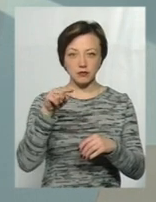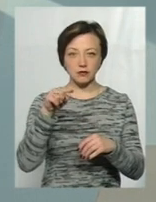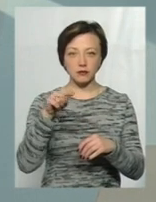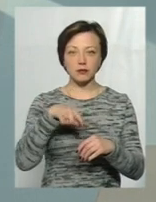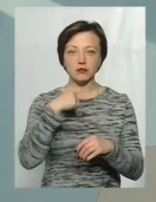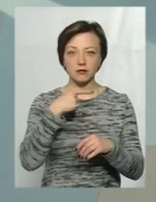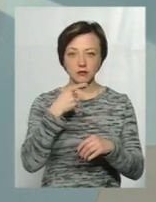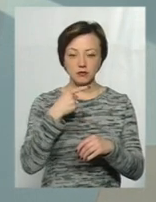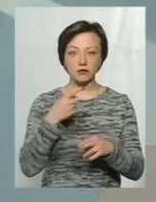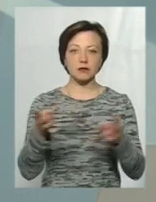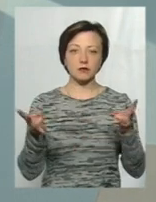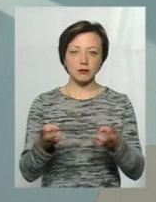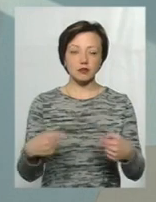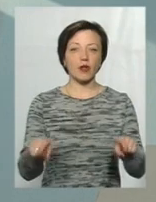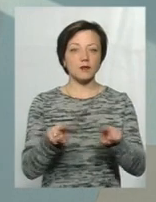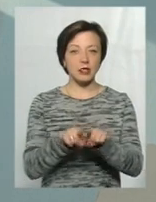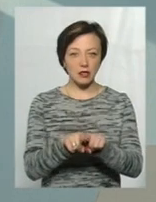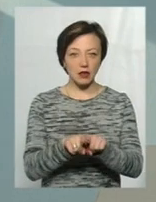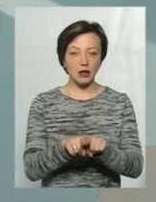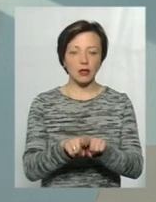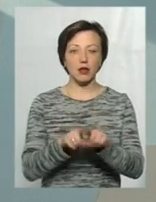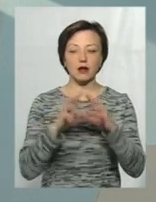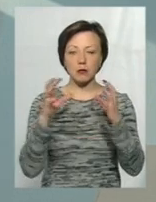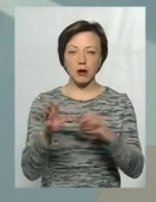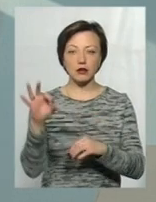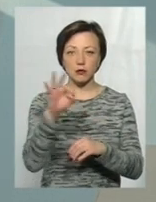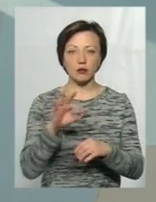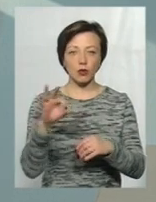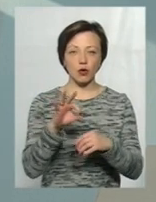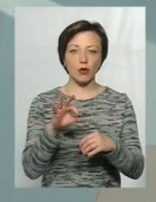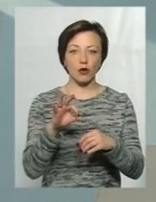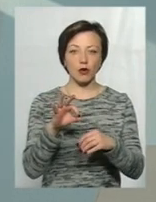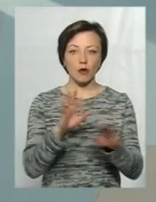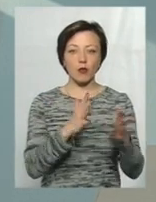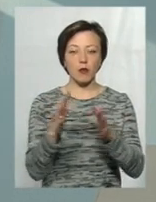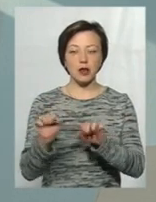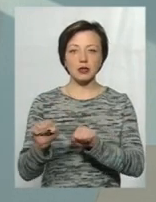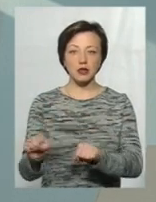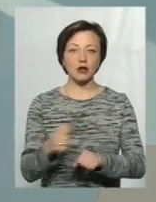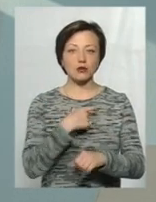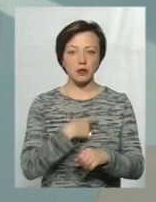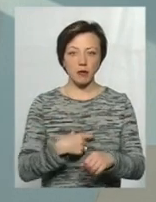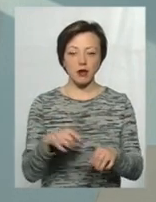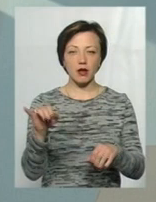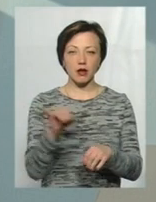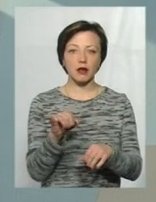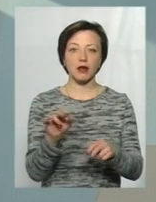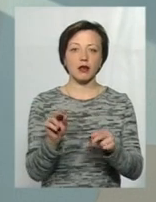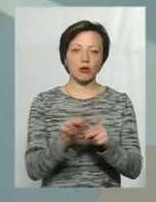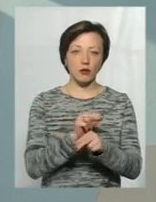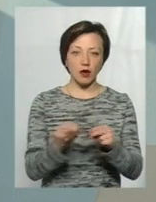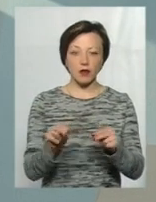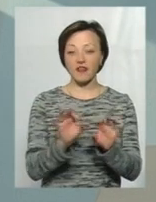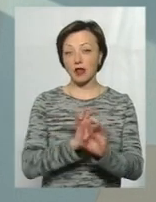ми вже говорили, що необхідно все-таки дбати про ті моменти захисту себе від можливого інфікування.